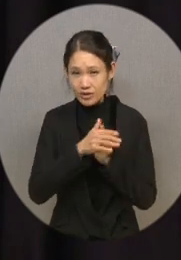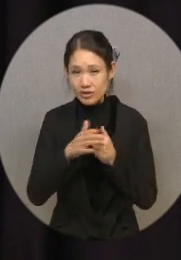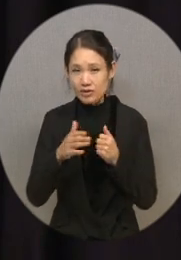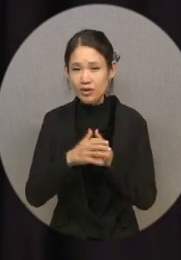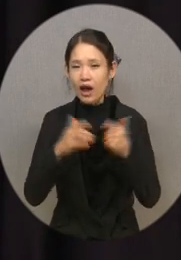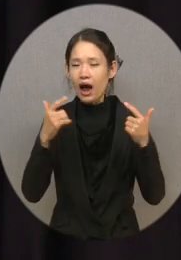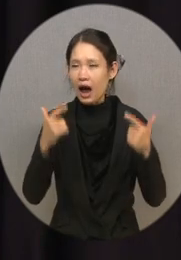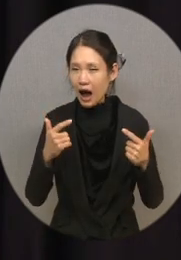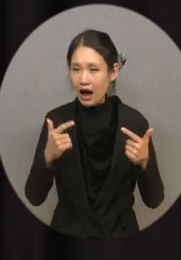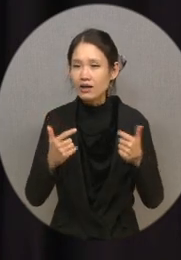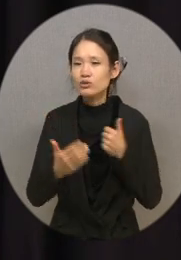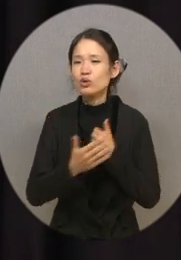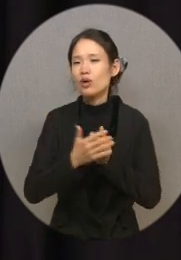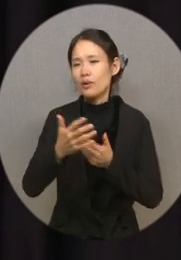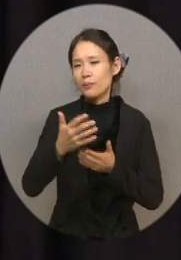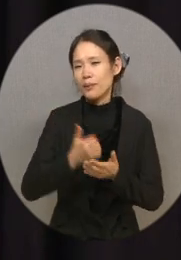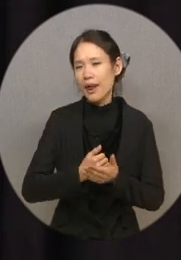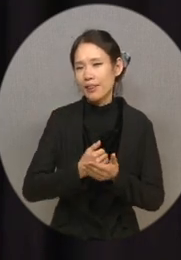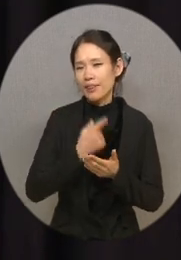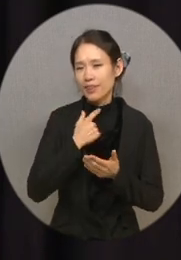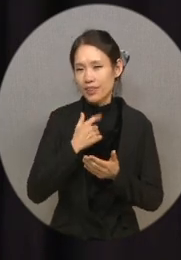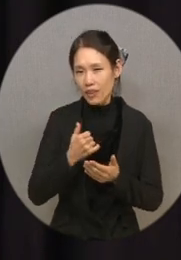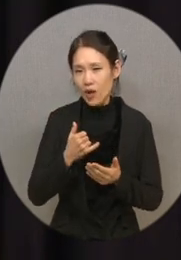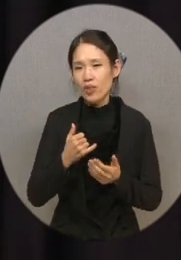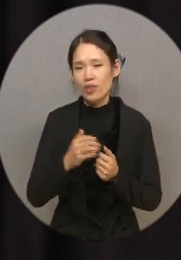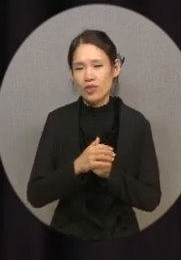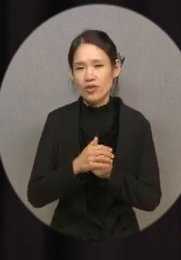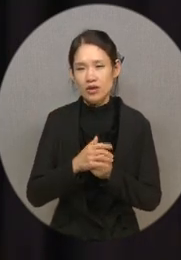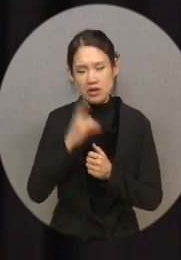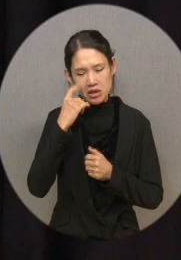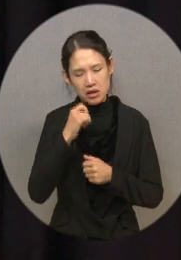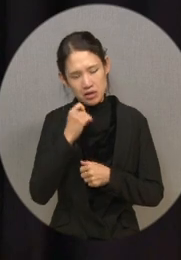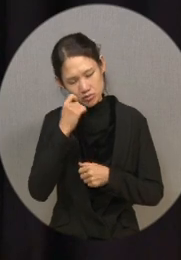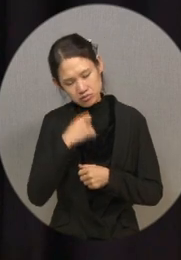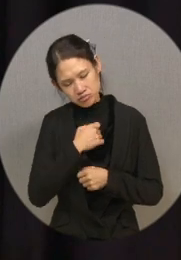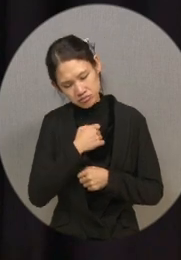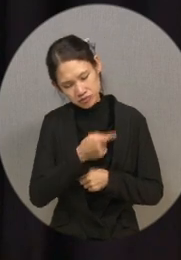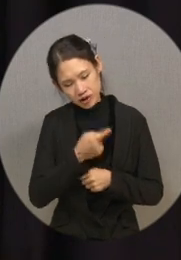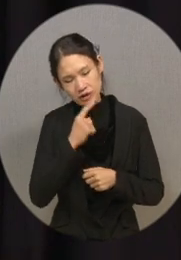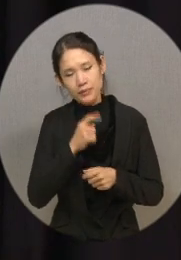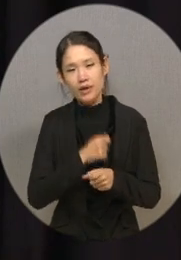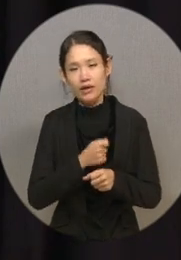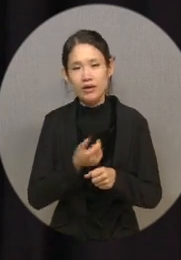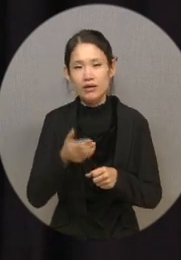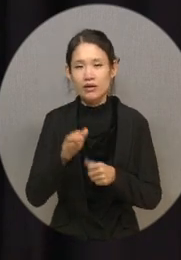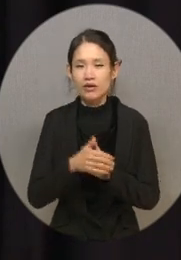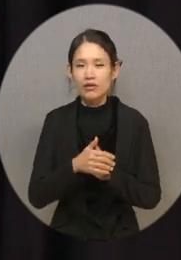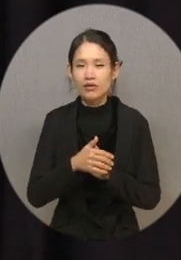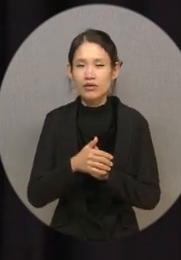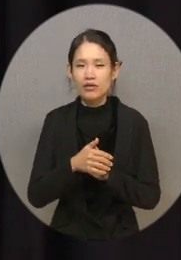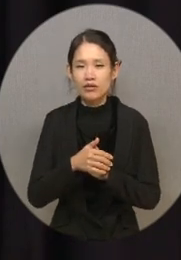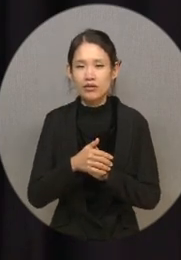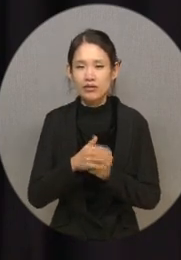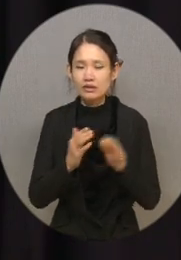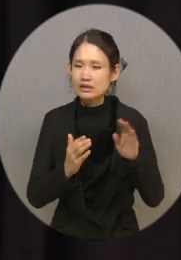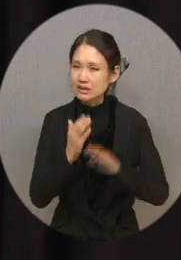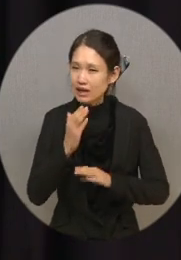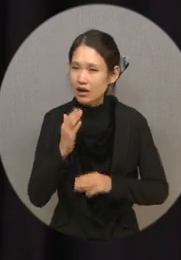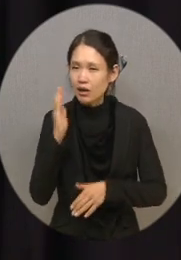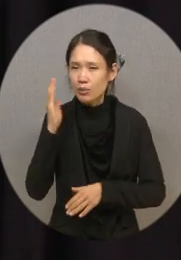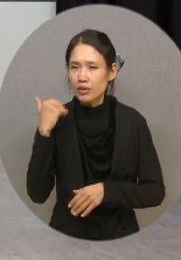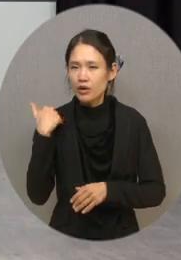도움을 받던 어린이들이잖아요. 그렇죠. 그리고 누가 봐도 불쌍하다 이랬는데 저는 좀 지나친 얘기일지